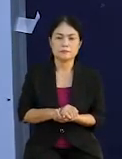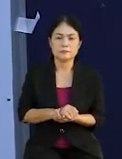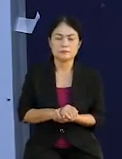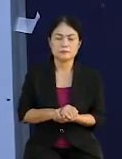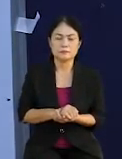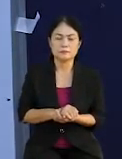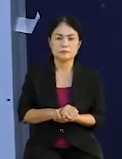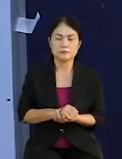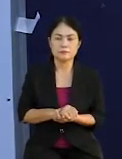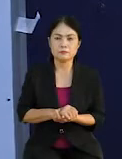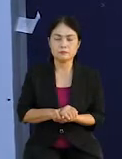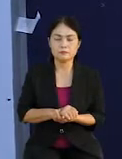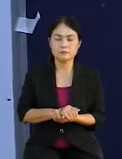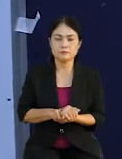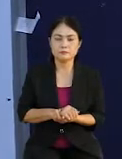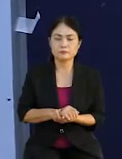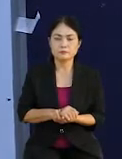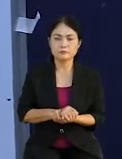đào chùm nói